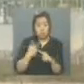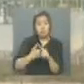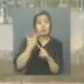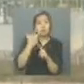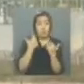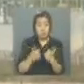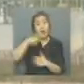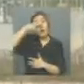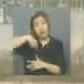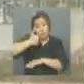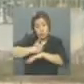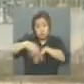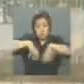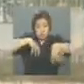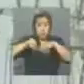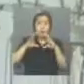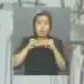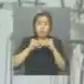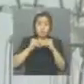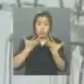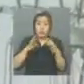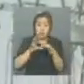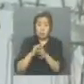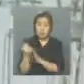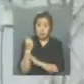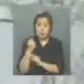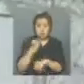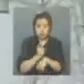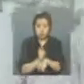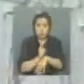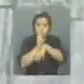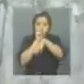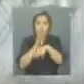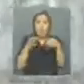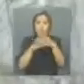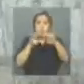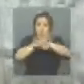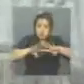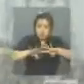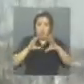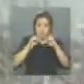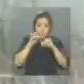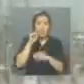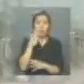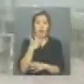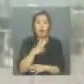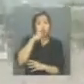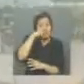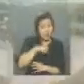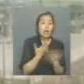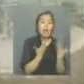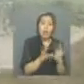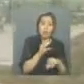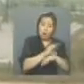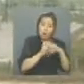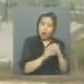าภาพการประชุมเครือข่ายความร่วมมือด้านพลังงานนิวเคลียร์กลุ่มประเทศอาเซียนในครั้งที่3แม้ไทยได้ชะลอโครงสร้างโร